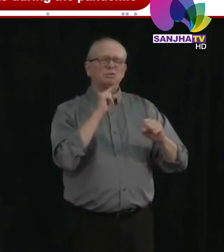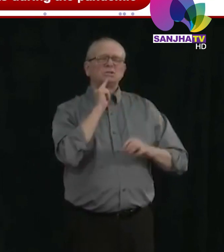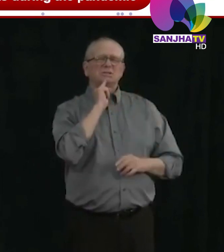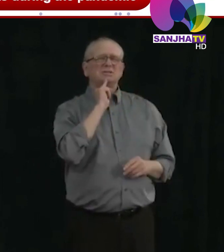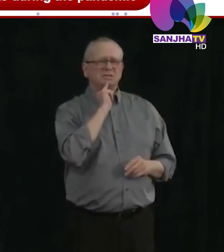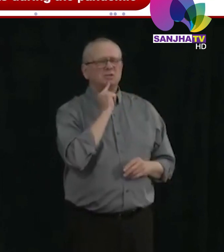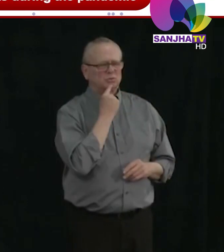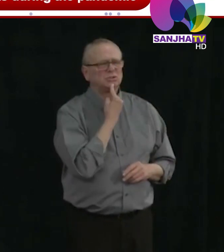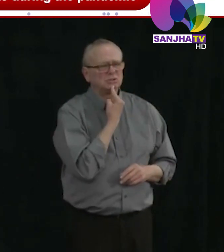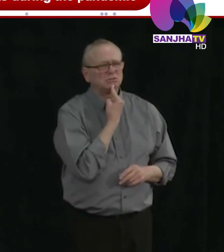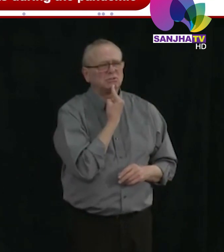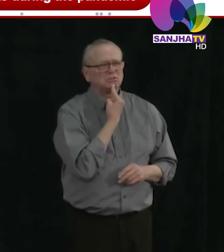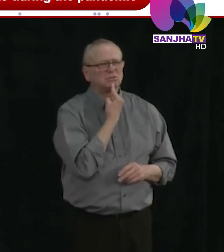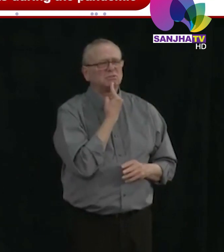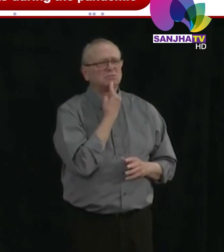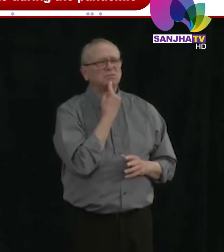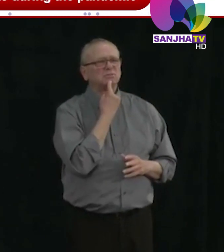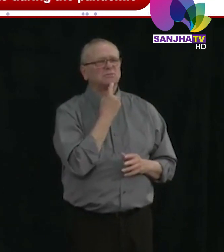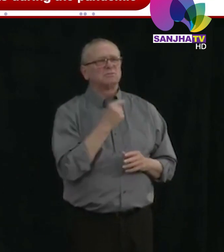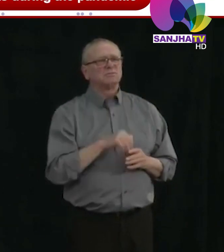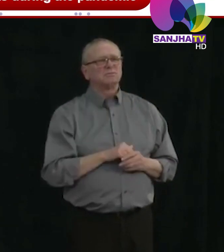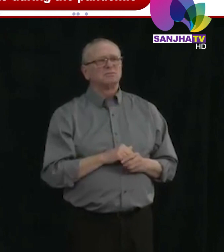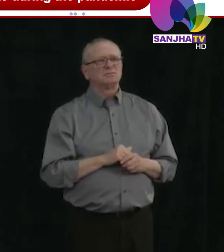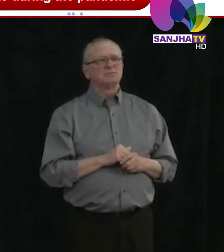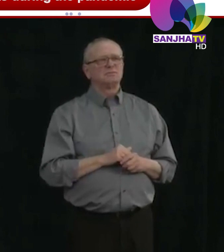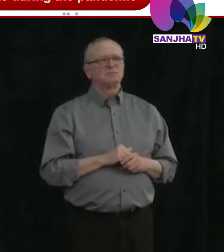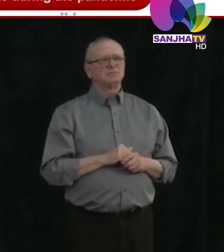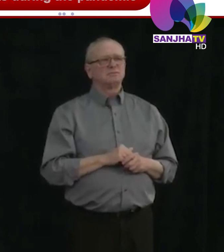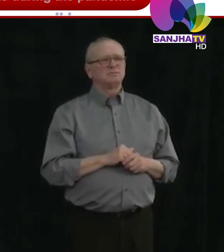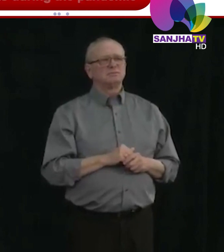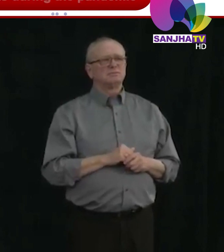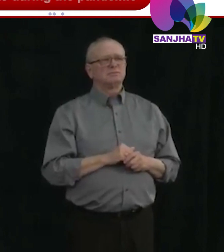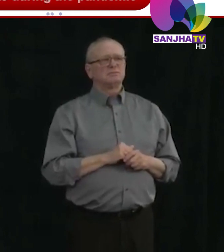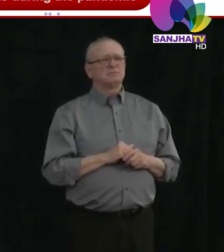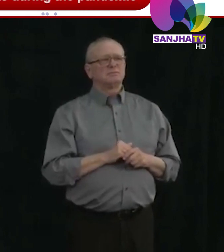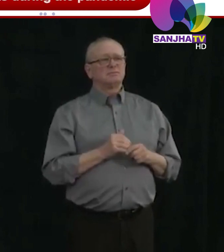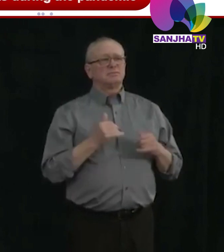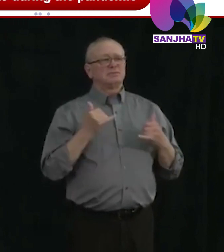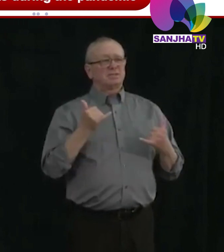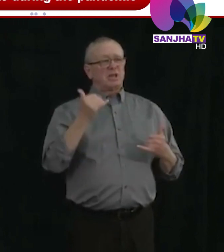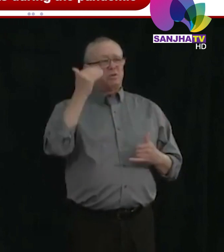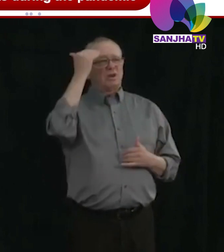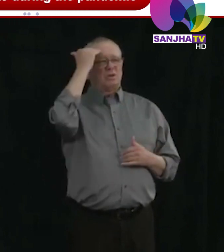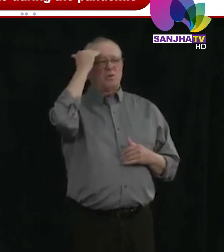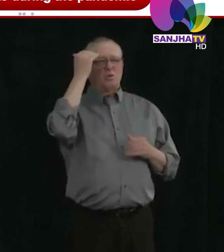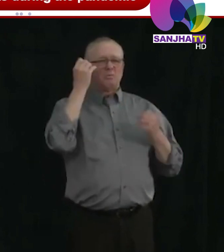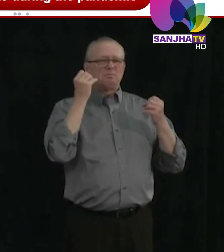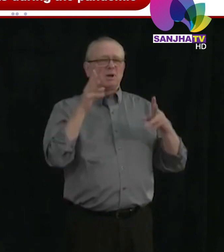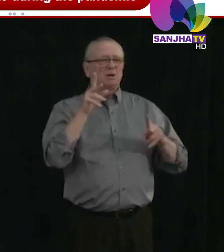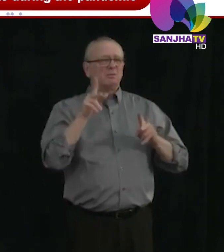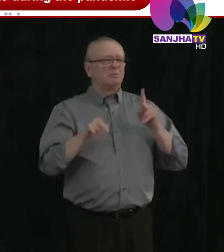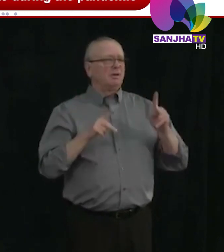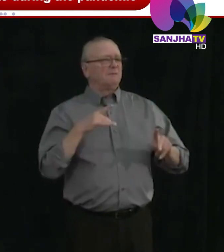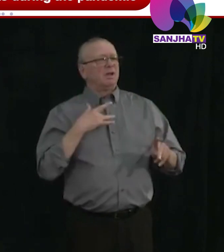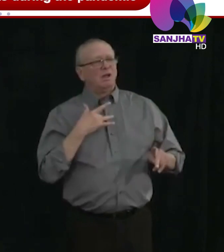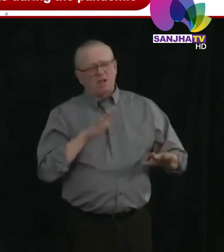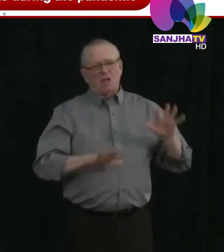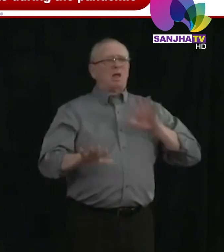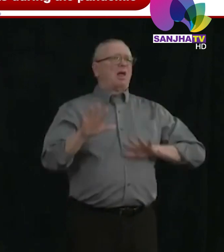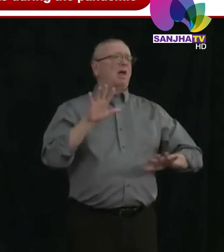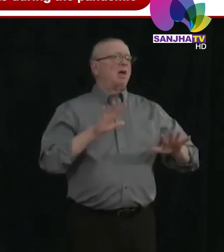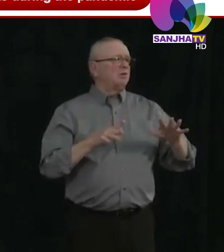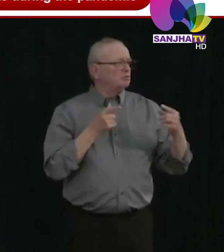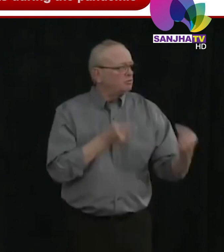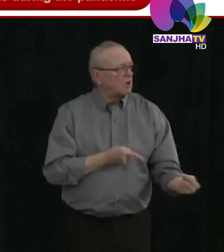populations. Right now, many people are struggling and are unsure about the future. I hear their